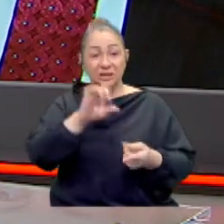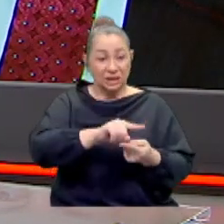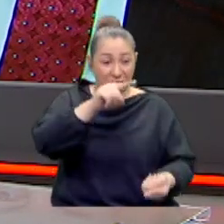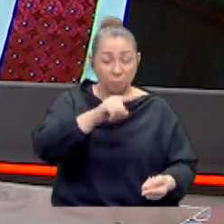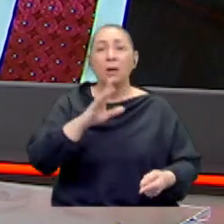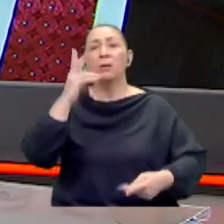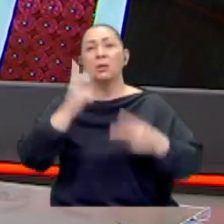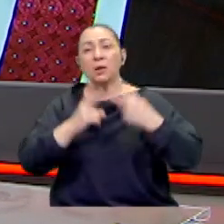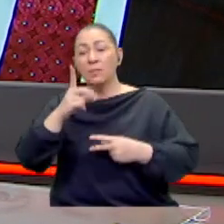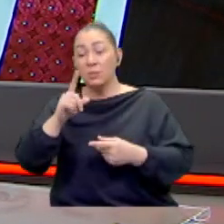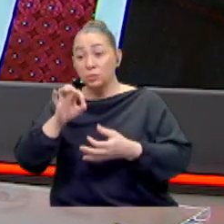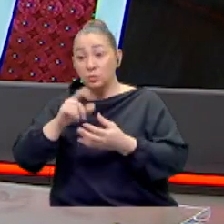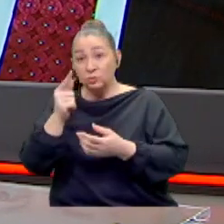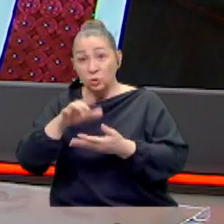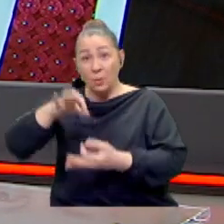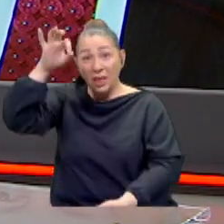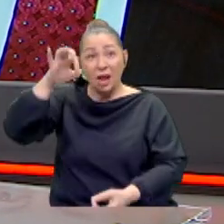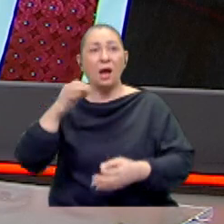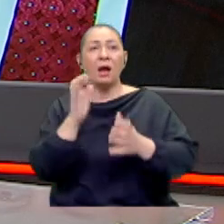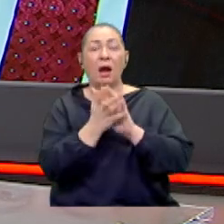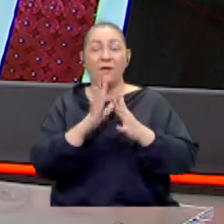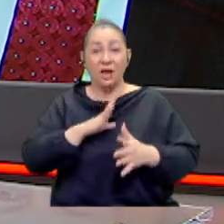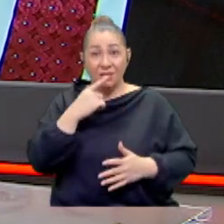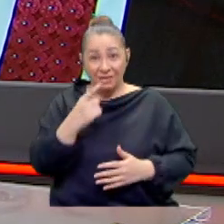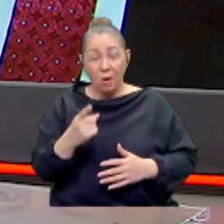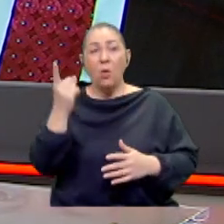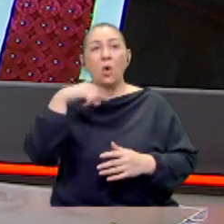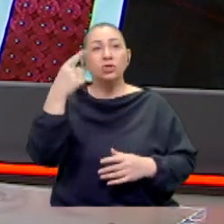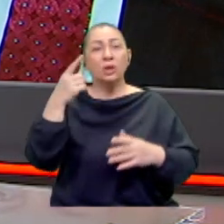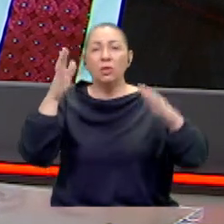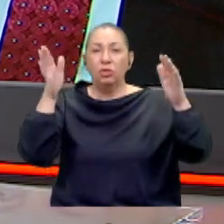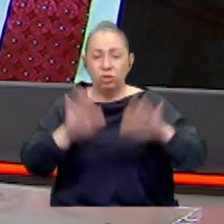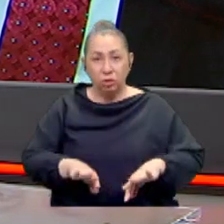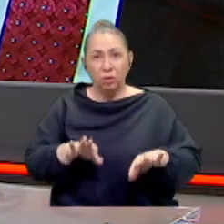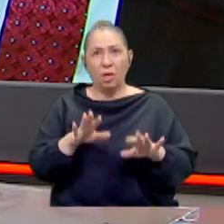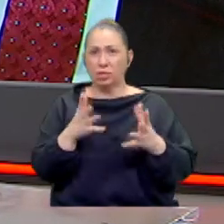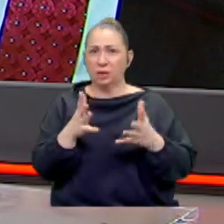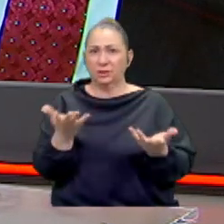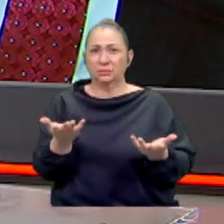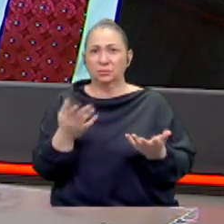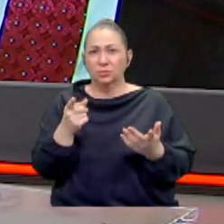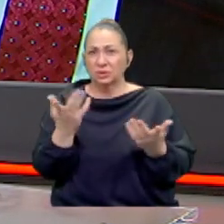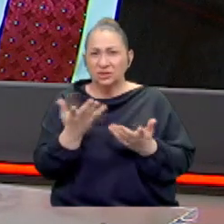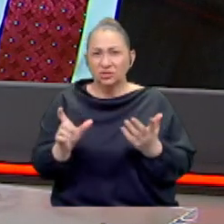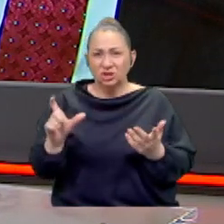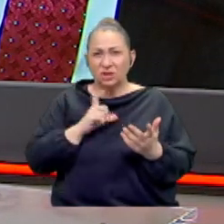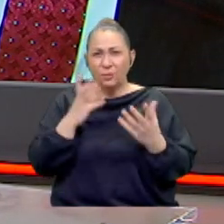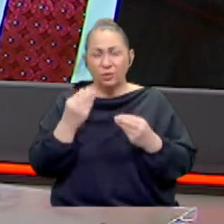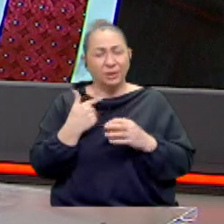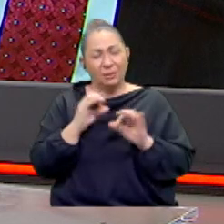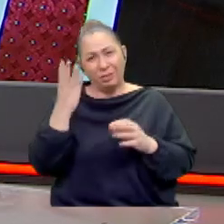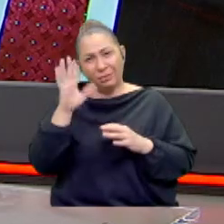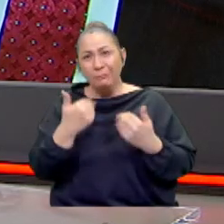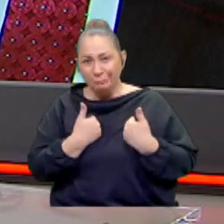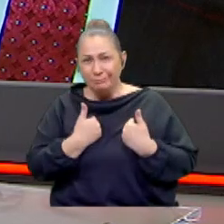santime hem kim yazdı bir buçuk metre kar vardı diye O yüzden çok diye enteresan Yani bunu nasıl cevap olduğunu ben